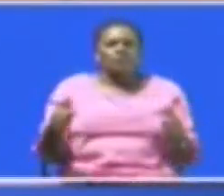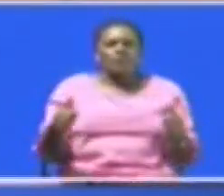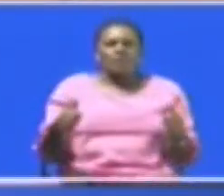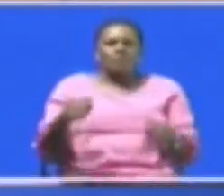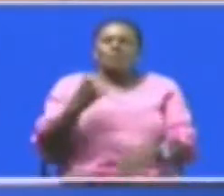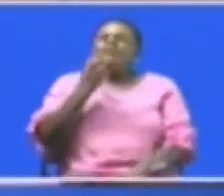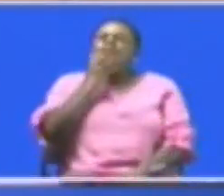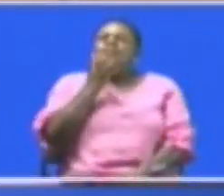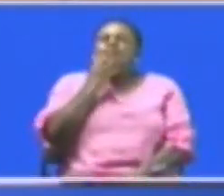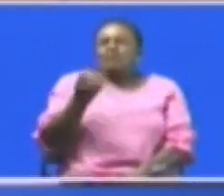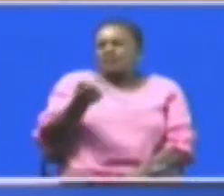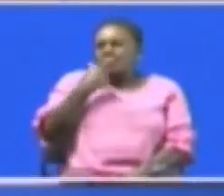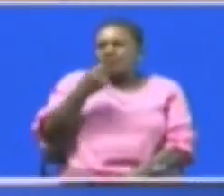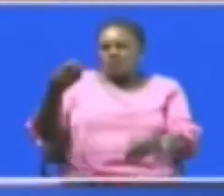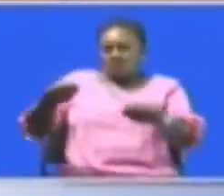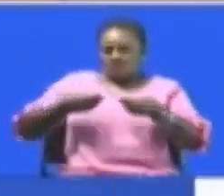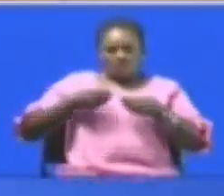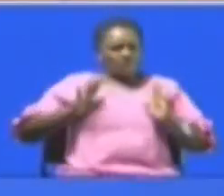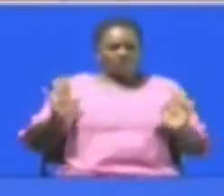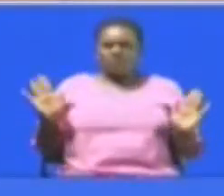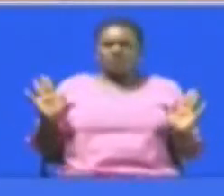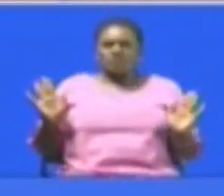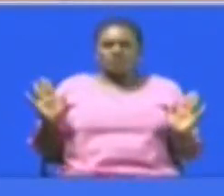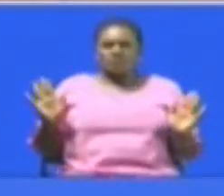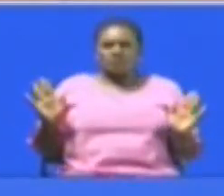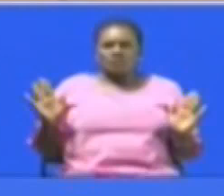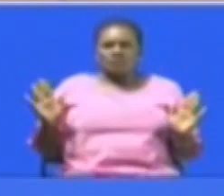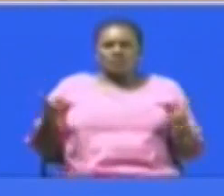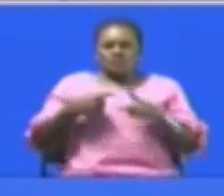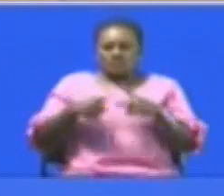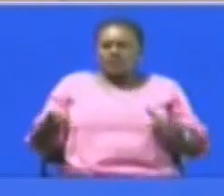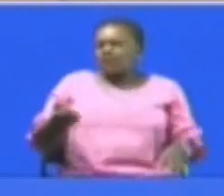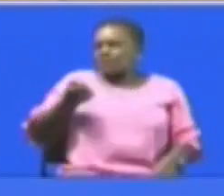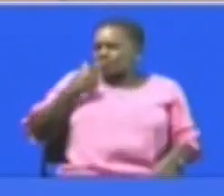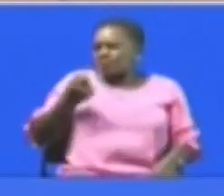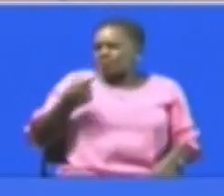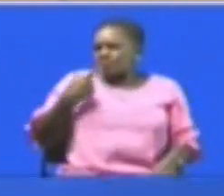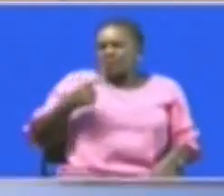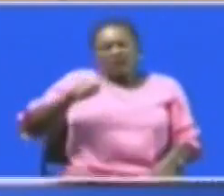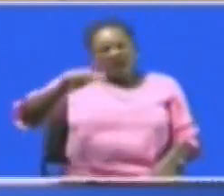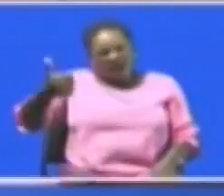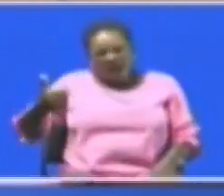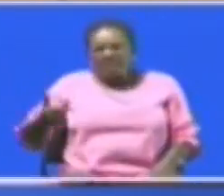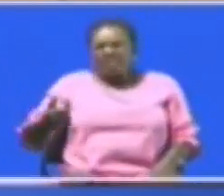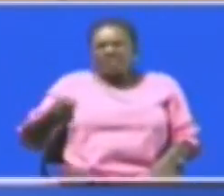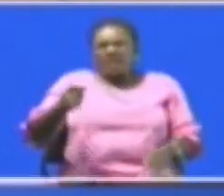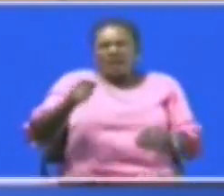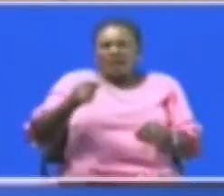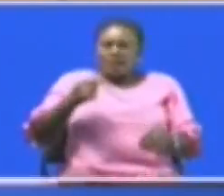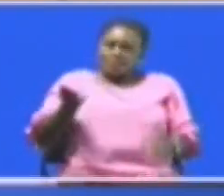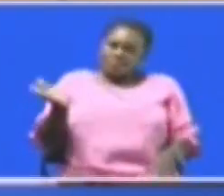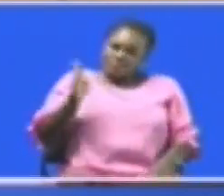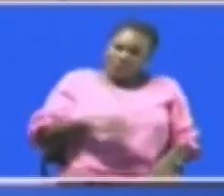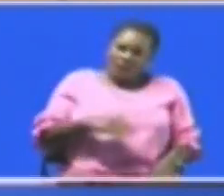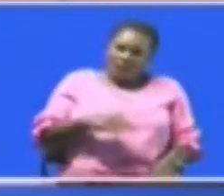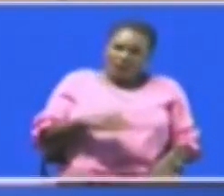yet. Kenyatta ni zile dawa alinipatia tu. Ndio nikaanza kumeza. Sababu hakuna jambo lingine walikuwa wananifanyia.